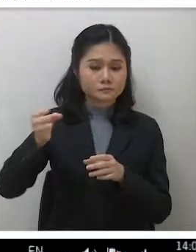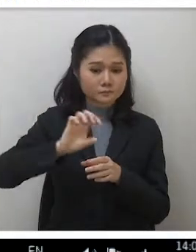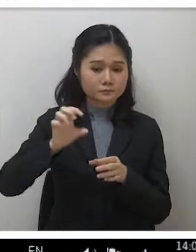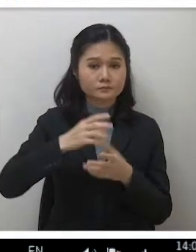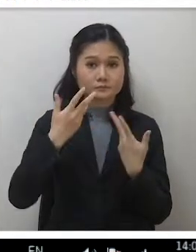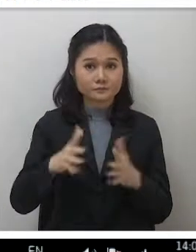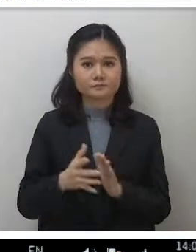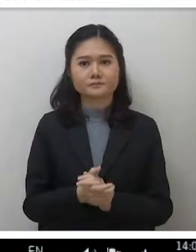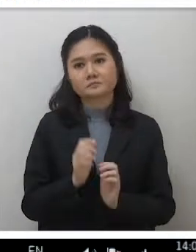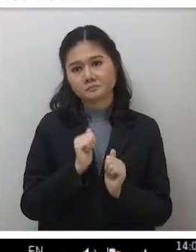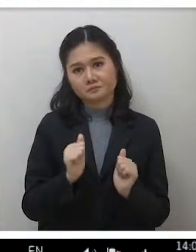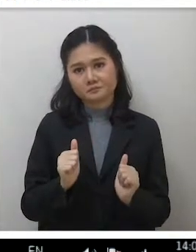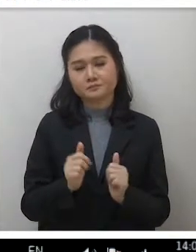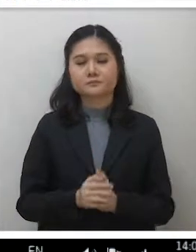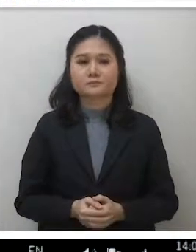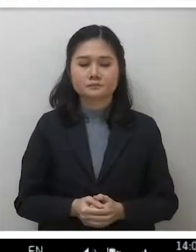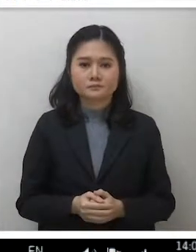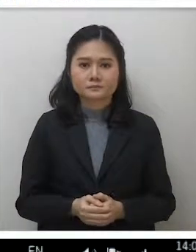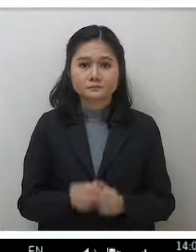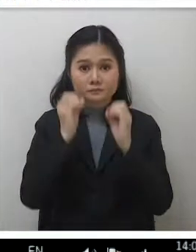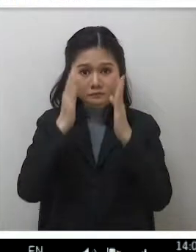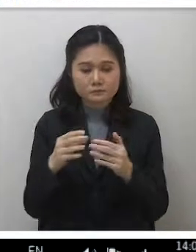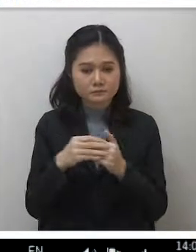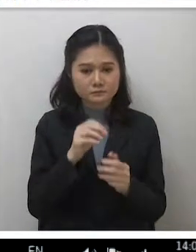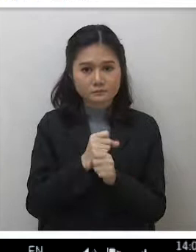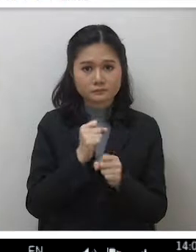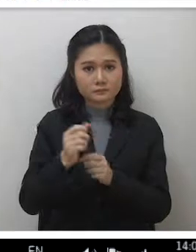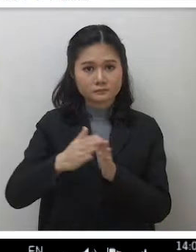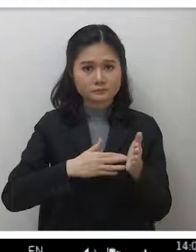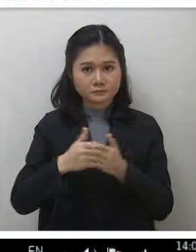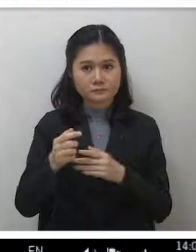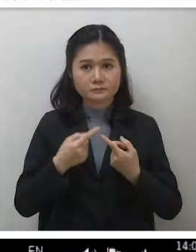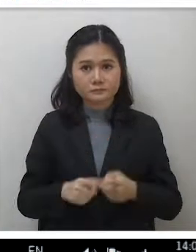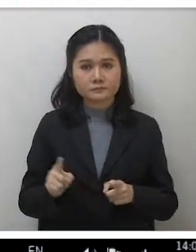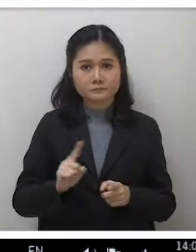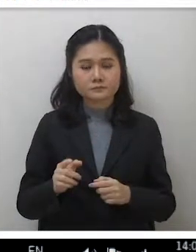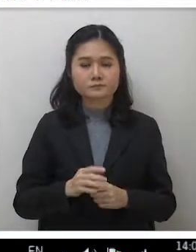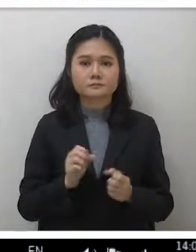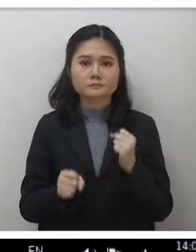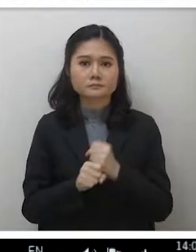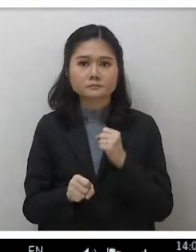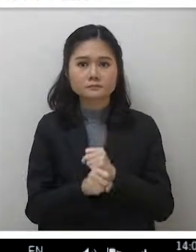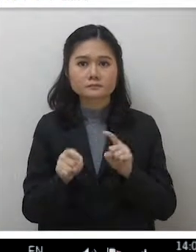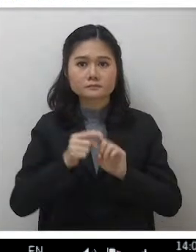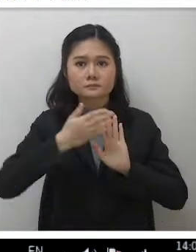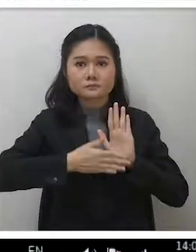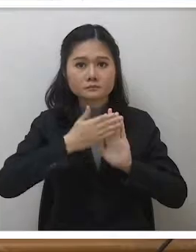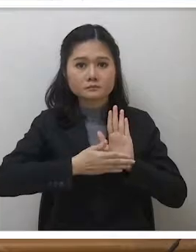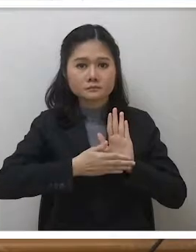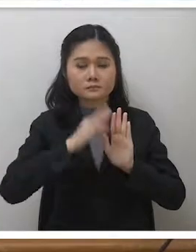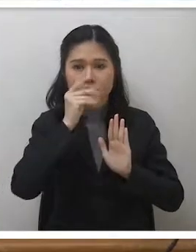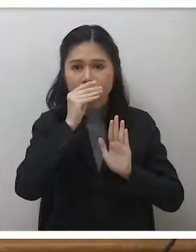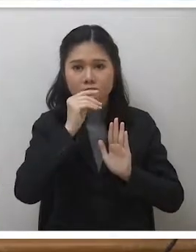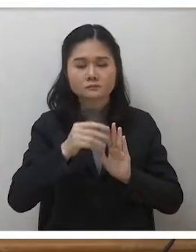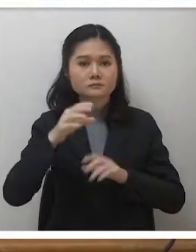นะครูก็จะพาลงสีนะครับแต่ว่าเราอาจจะเอาแบ็คกราวด์มาวางดูก่อนเผื่อ